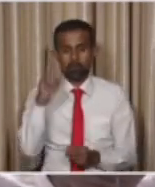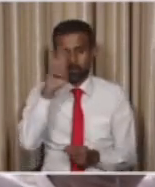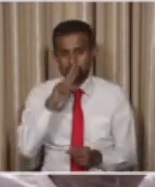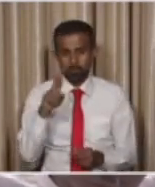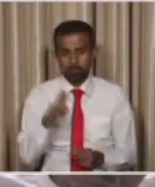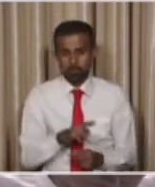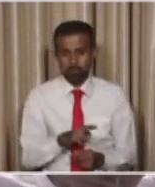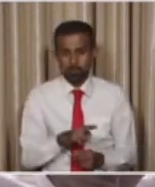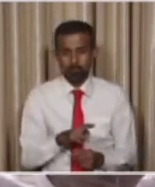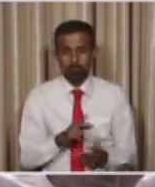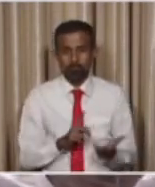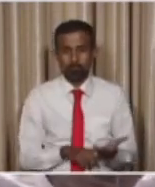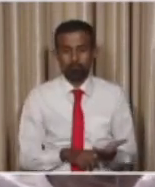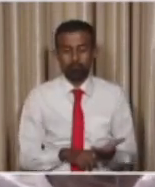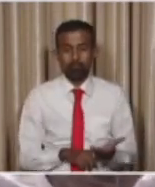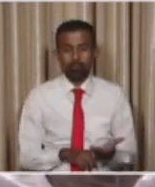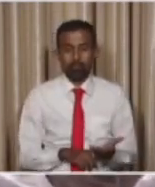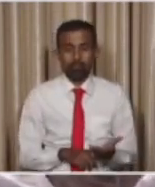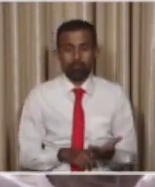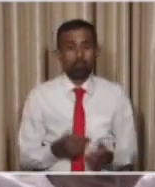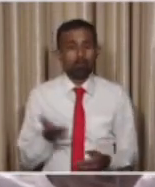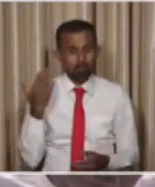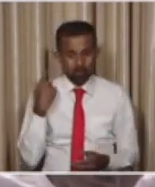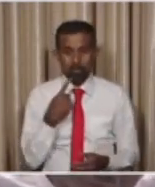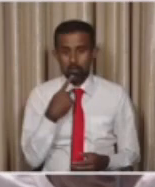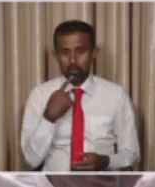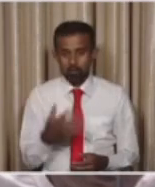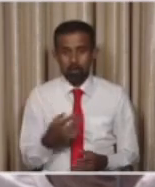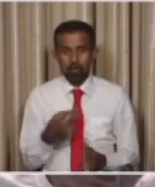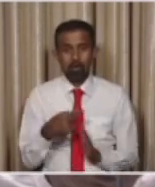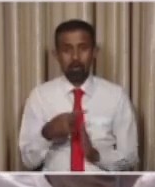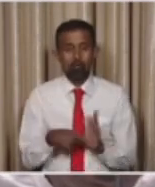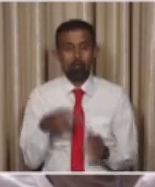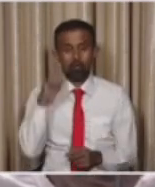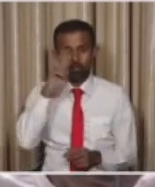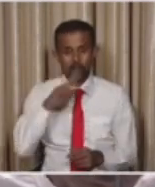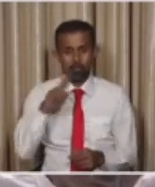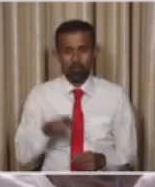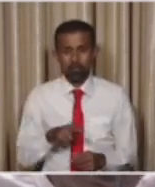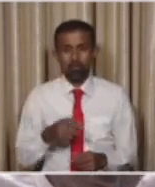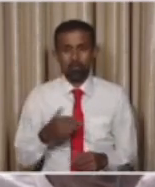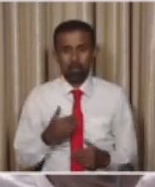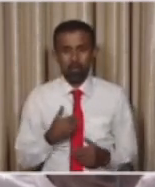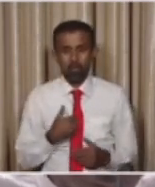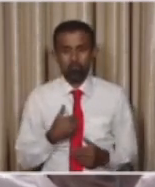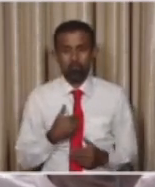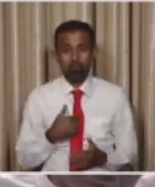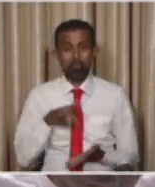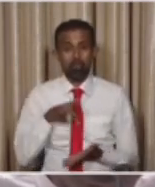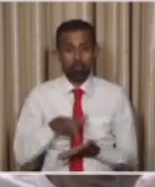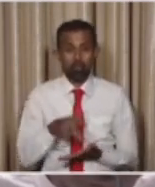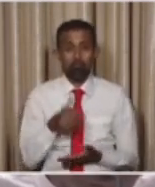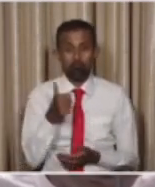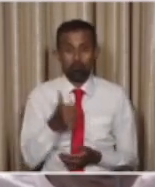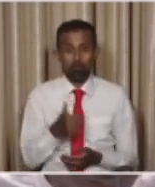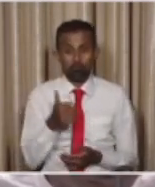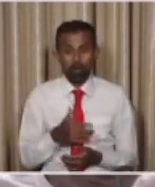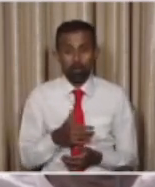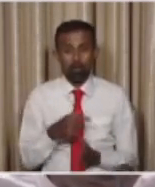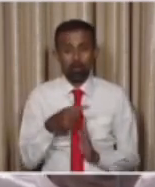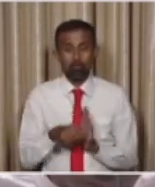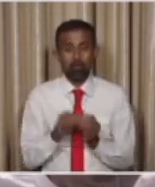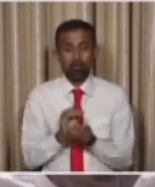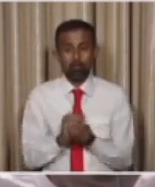ආයතනය මේ සභාවේ අවස්ථා ගන්නා විදිහට කිව්වා ශ්‍රී ලංකා ටෙලිකොම් ආයතනය මොනතරම් අපිට කේන්ද්‍රීය වැදගත්කමක් තියෙනවද ජාතික ආරක්ෂාව සහ